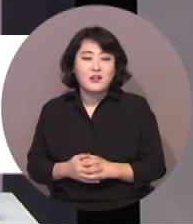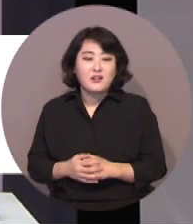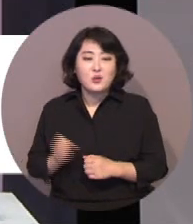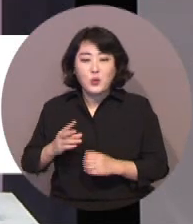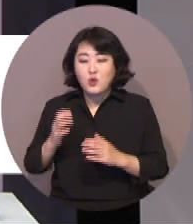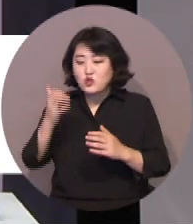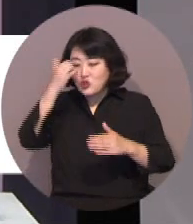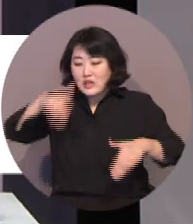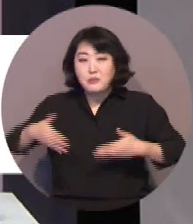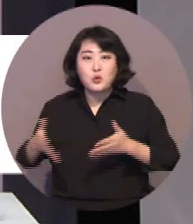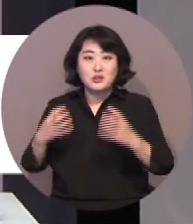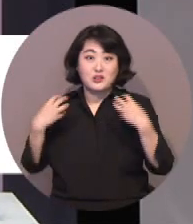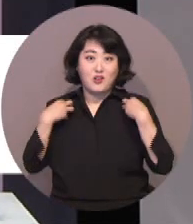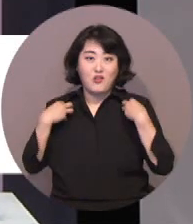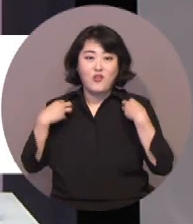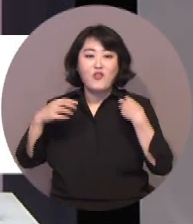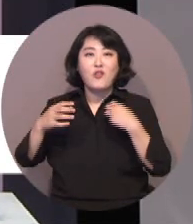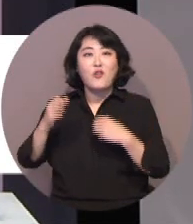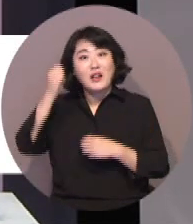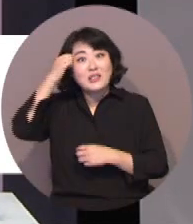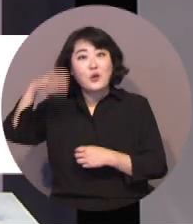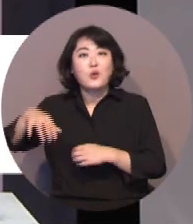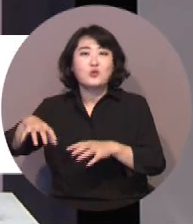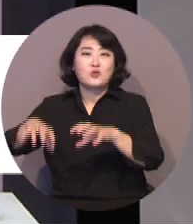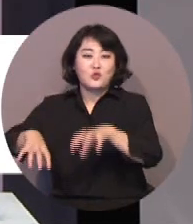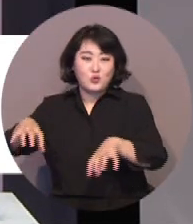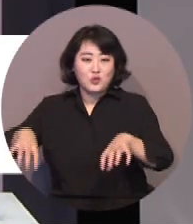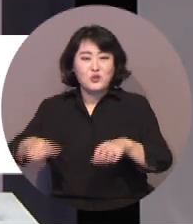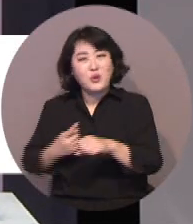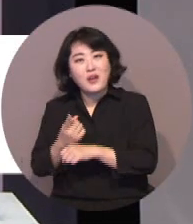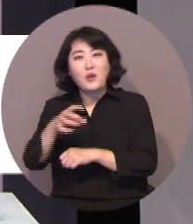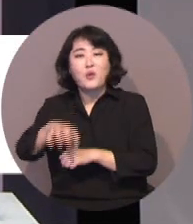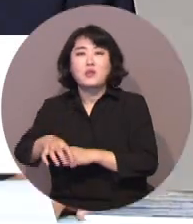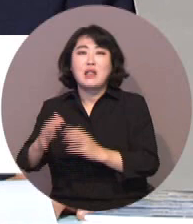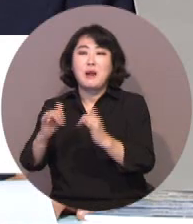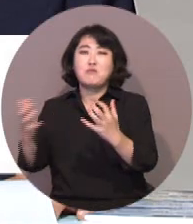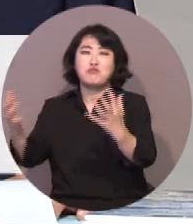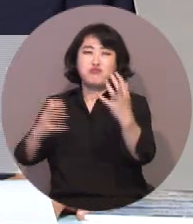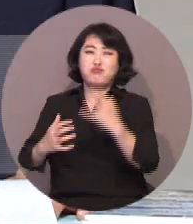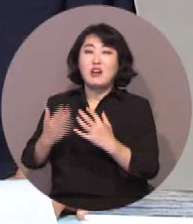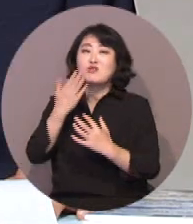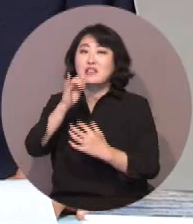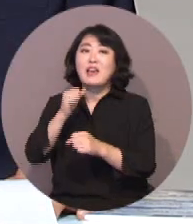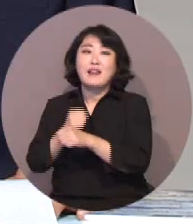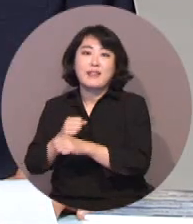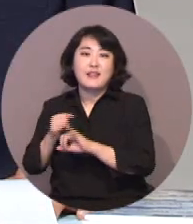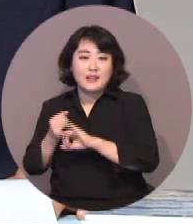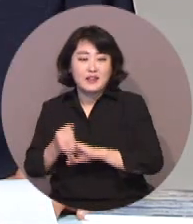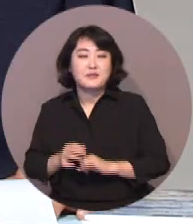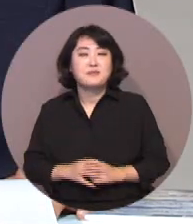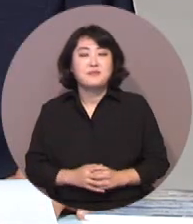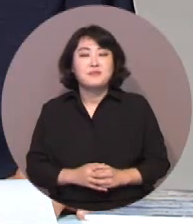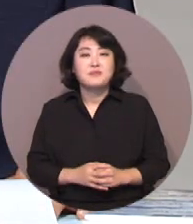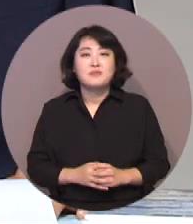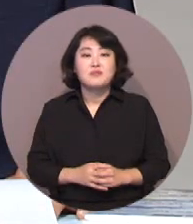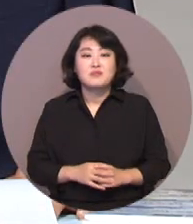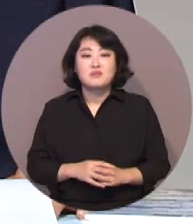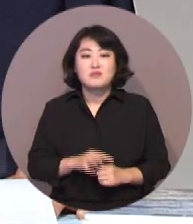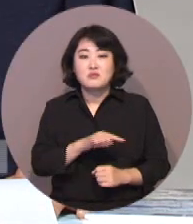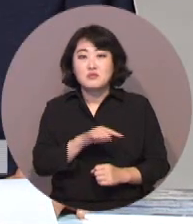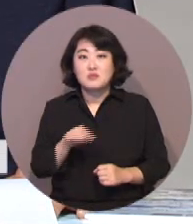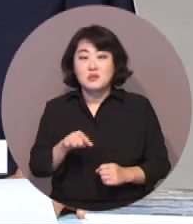도심 관광을 활성화 시켜 사람이 모이도록 하겠습니다 두 후보는 각각 김 광 신 후보의